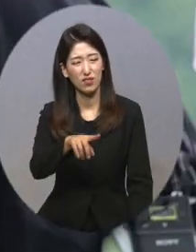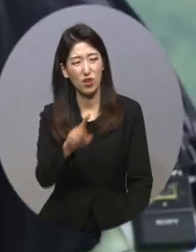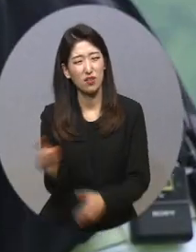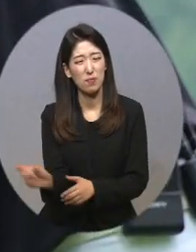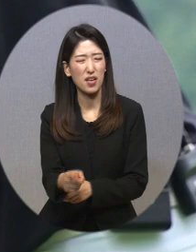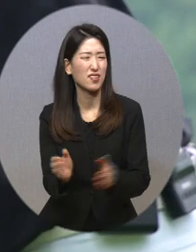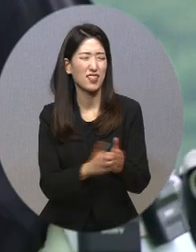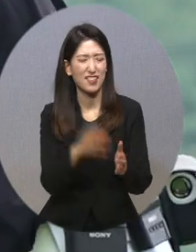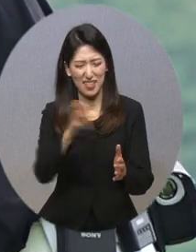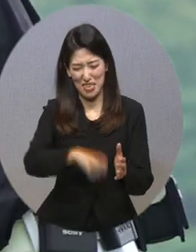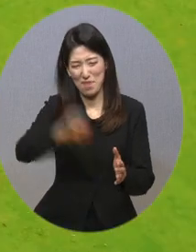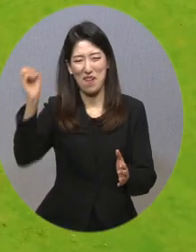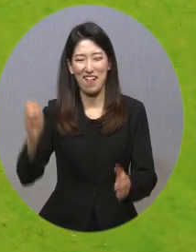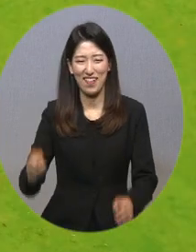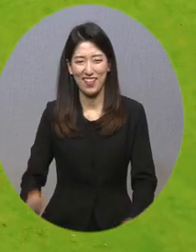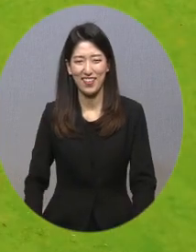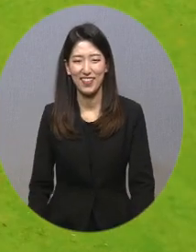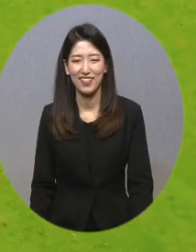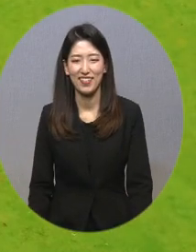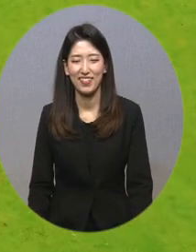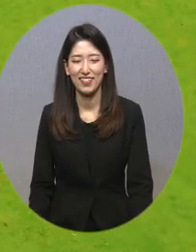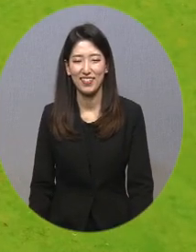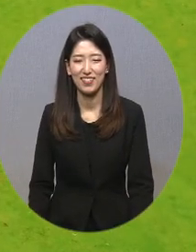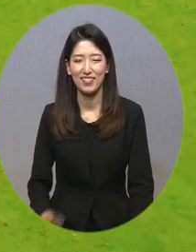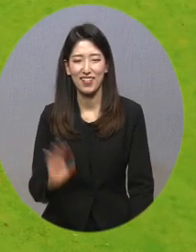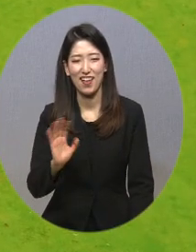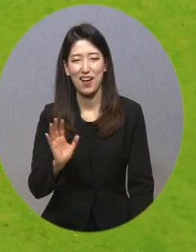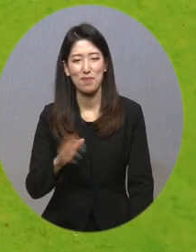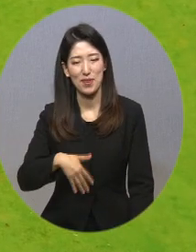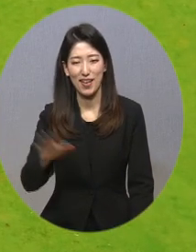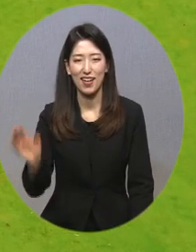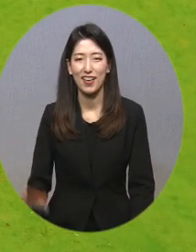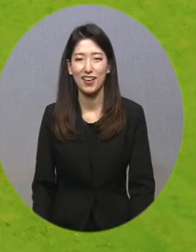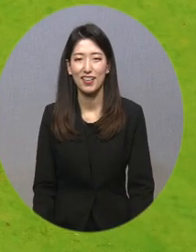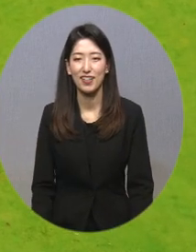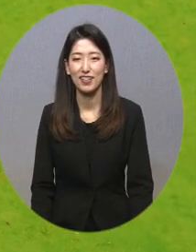집어. 어머, 영훈아 집어. 나한테? 친화 많아야.